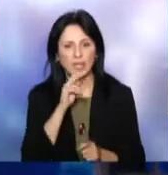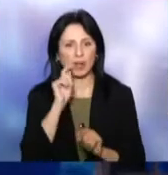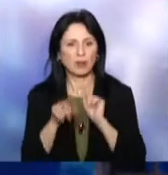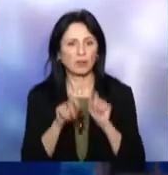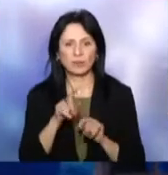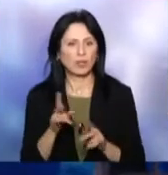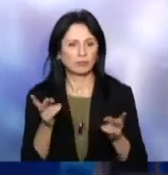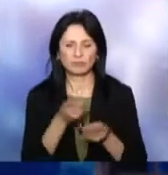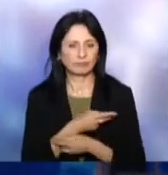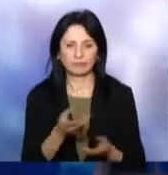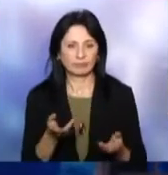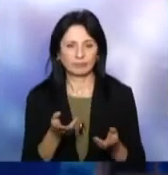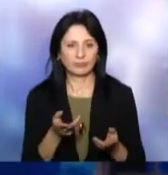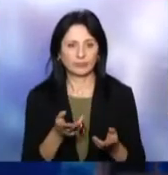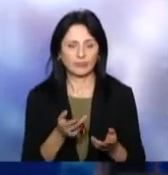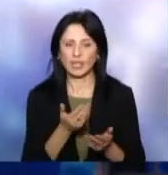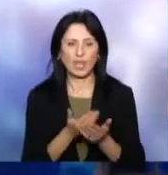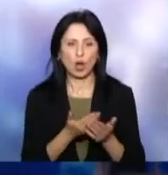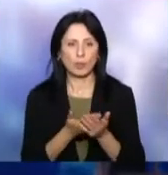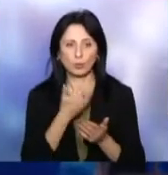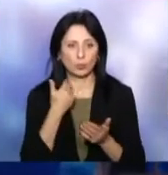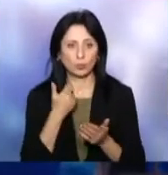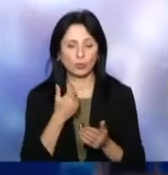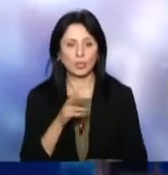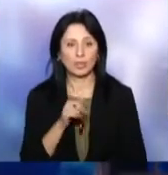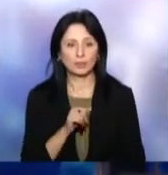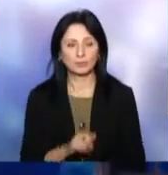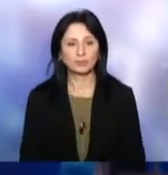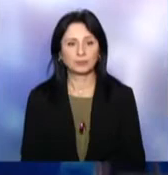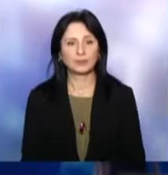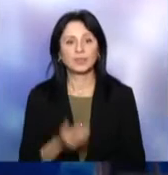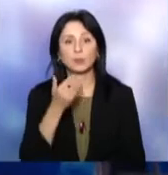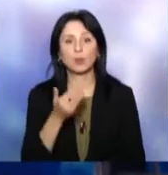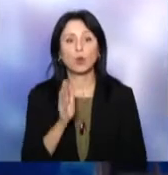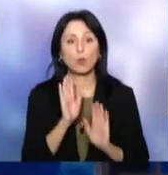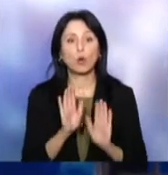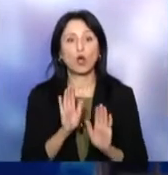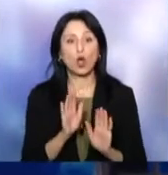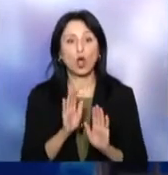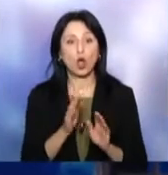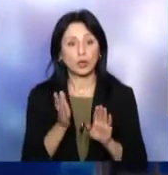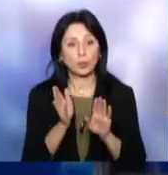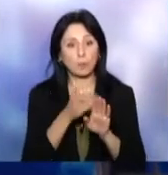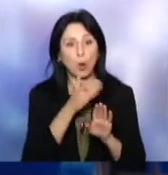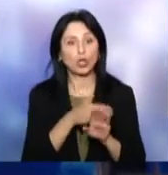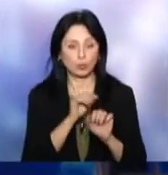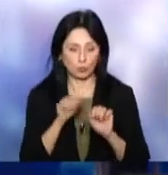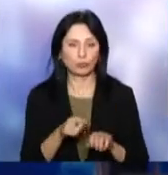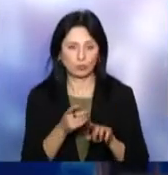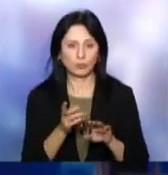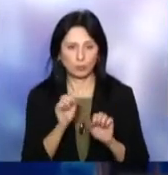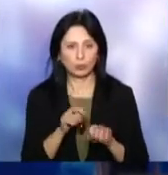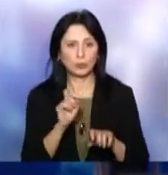მედიკამენტოზური მკურნალობა არ არის რეკომენდირებული და მისი მხოლოდ მოცილება არის